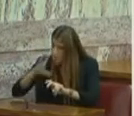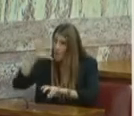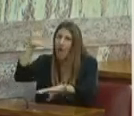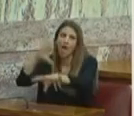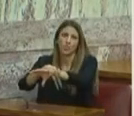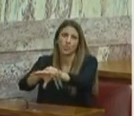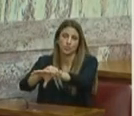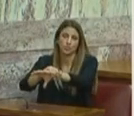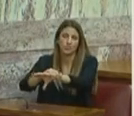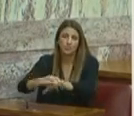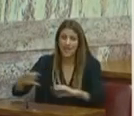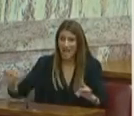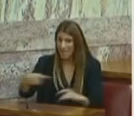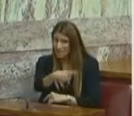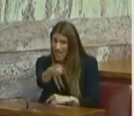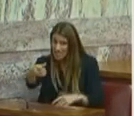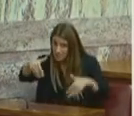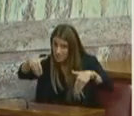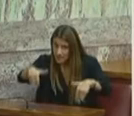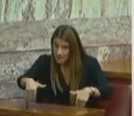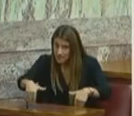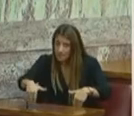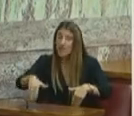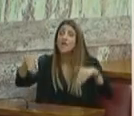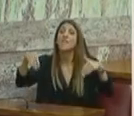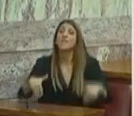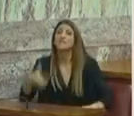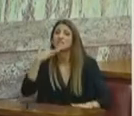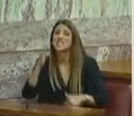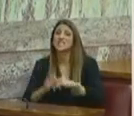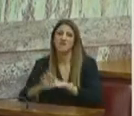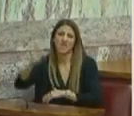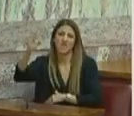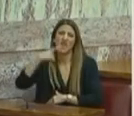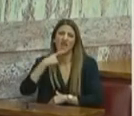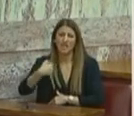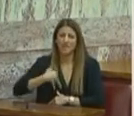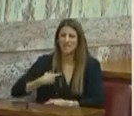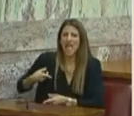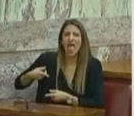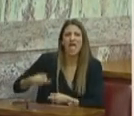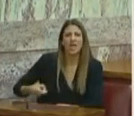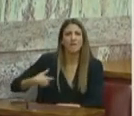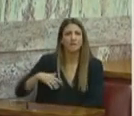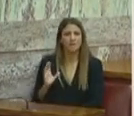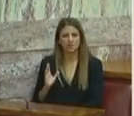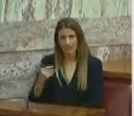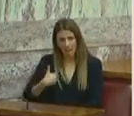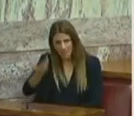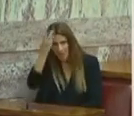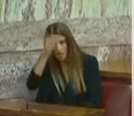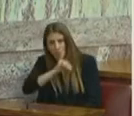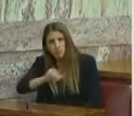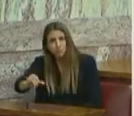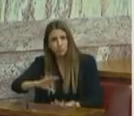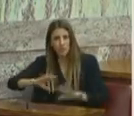εσείς δεν σέβεστε εις ό,τι αφορά την Χρυσή Αυγή. Μας λέτε εγκληματίες χωρίς να έχουμε καταδικαστεί. Έτσι και